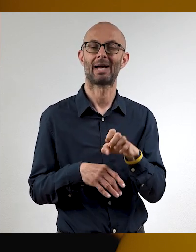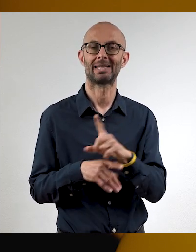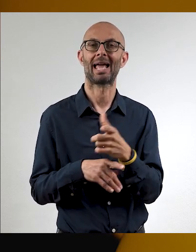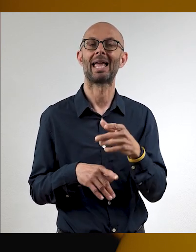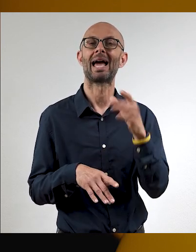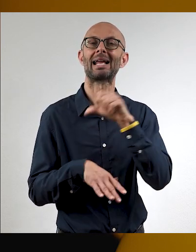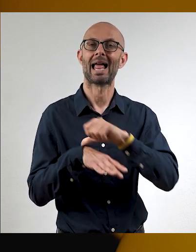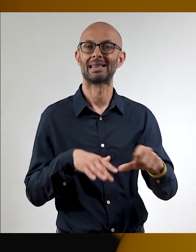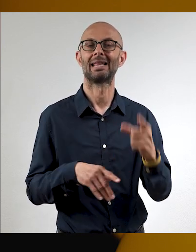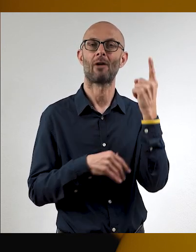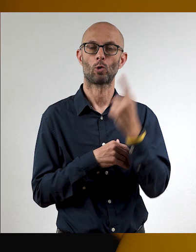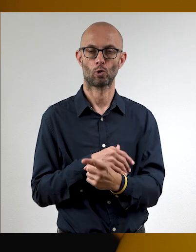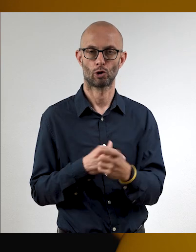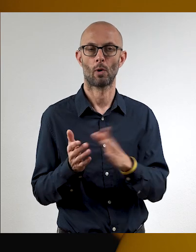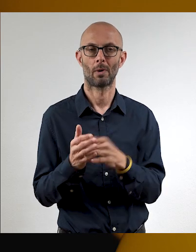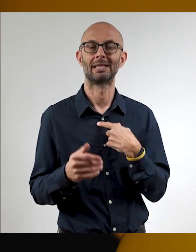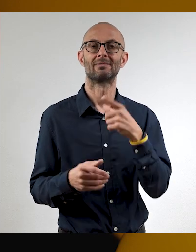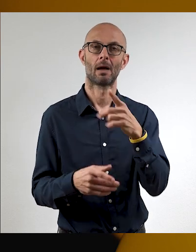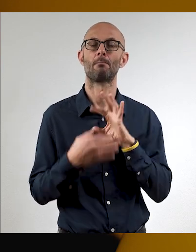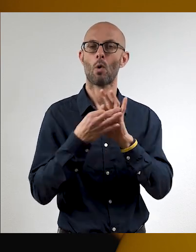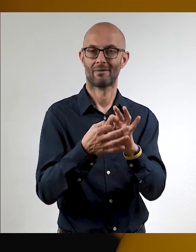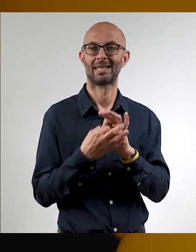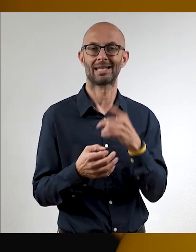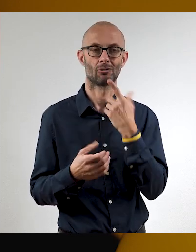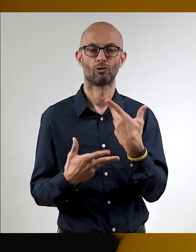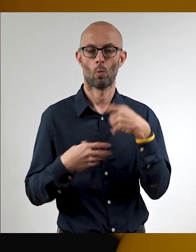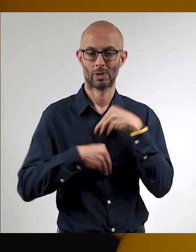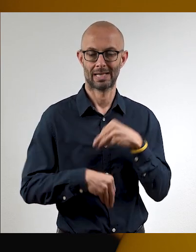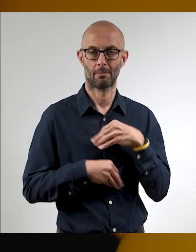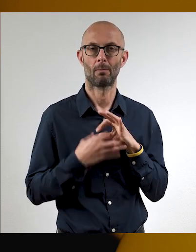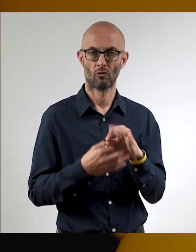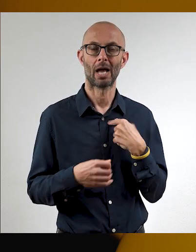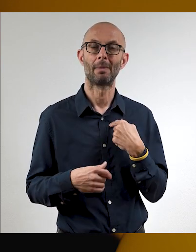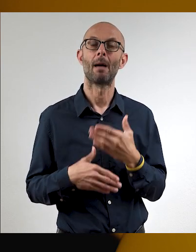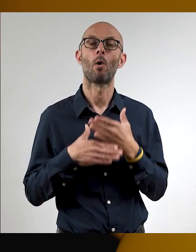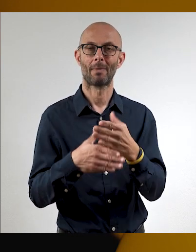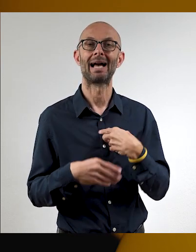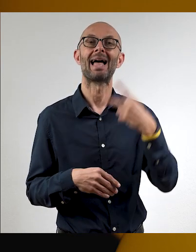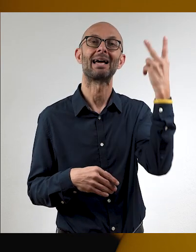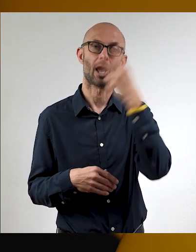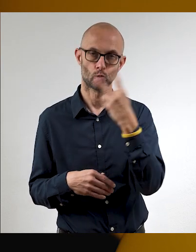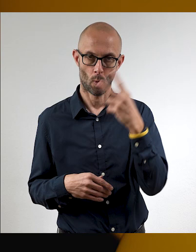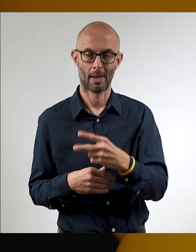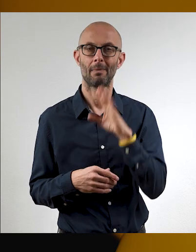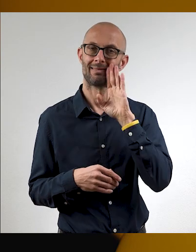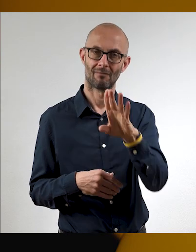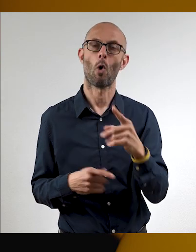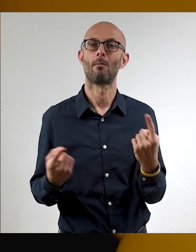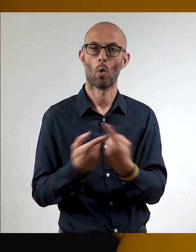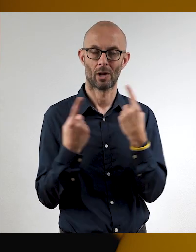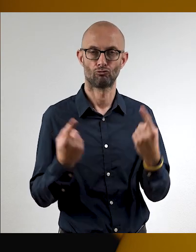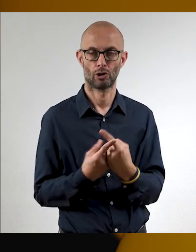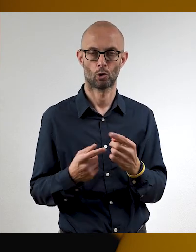ranljiva odločitev, ker pomeni, da se povežem z nečem v sebi, kar mi pomaga, da razumem tvojo